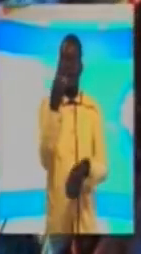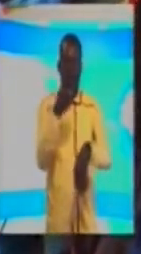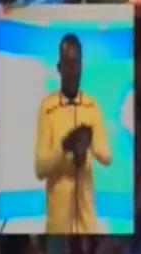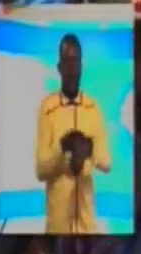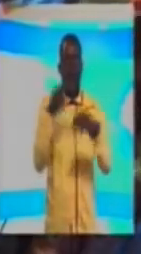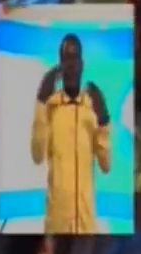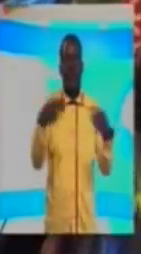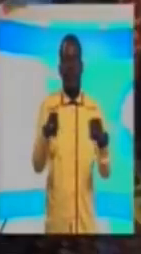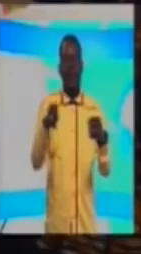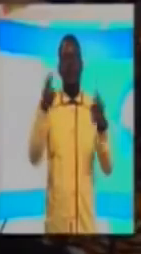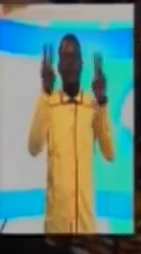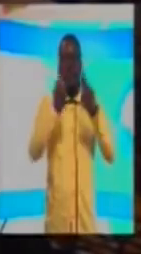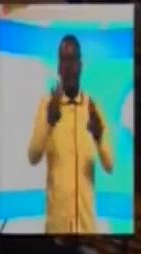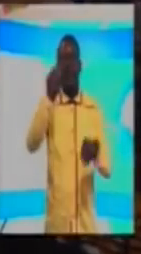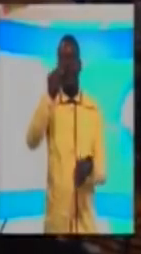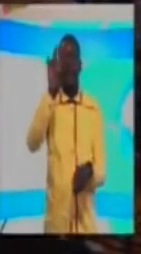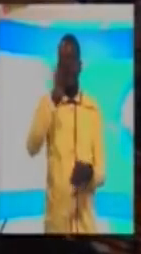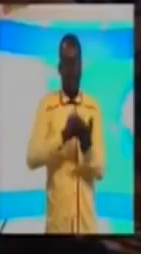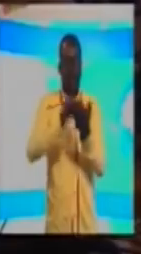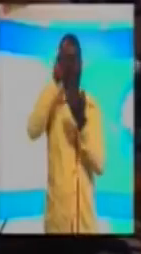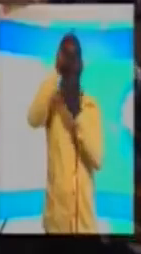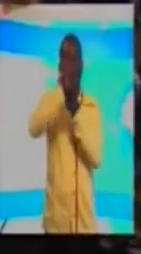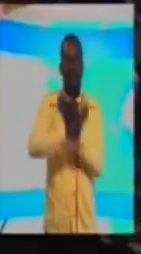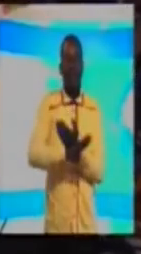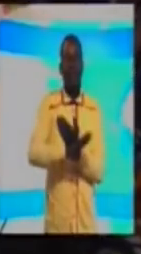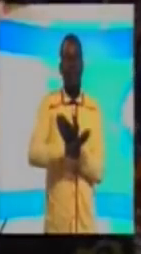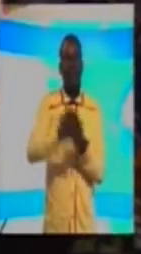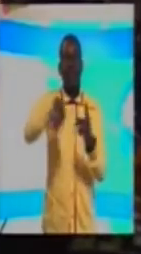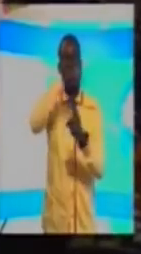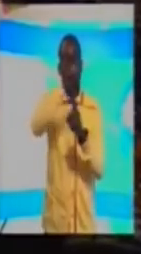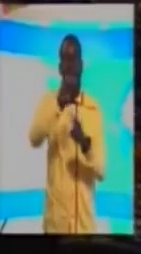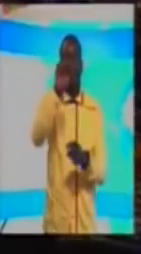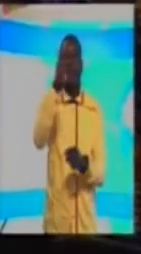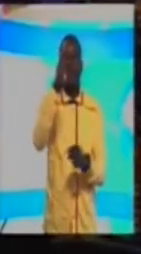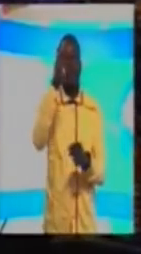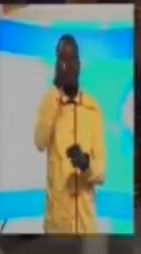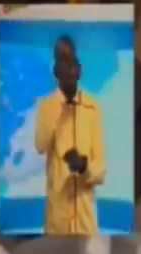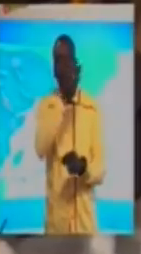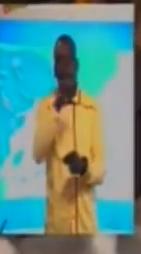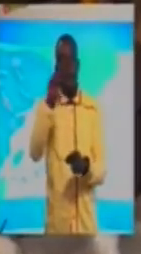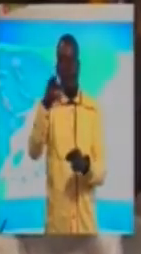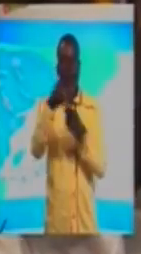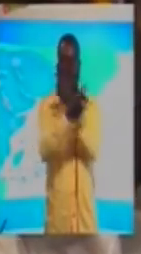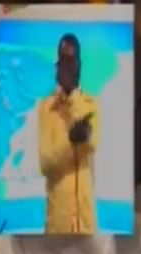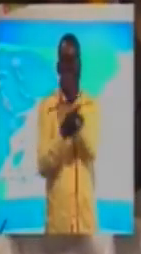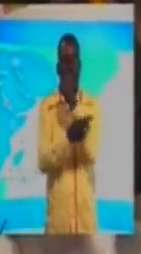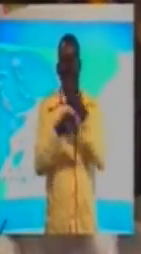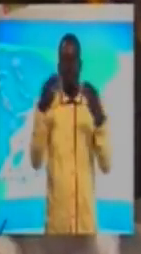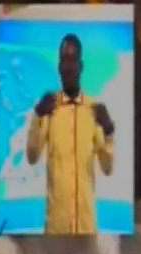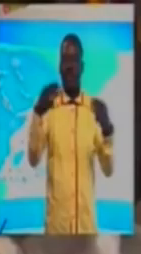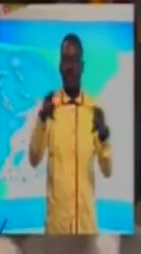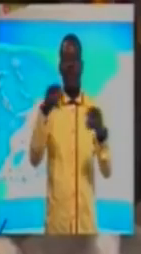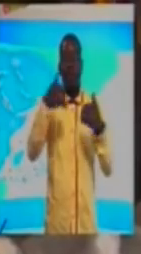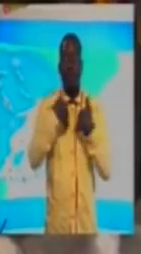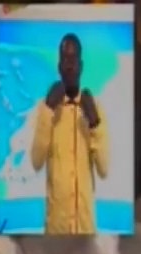de Batala ce vendredi 27 décembre. Situé à une dizaine de kilomètres de Dédougou, ce marché grouille du